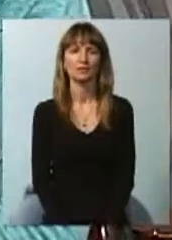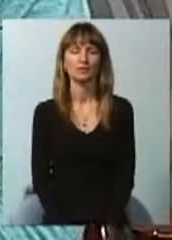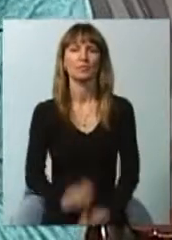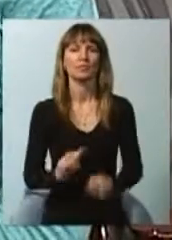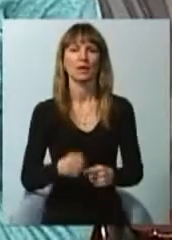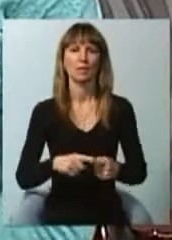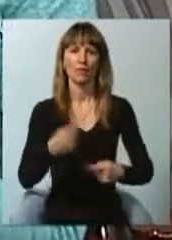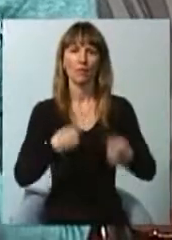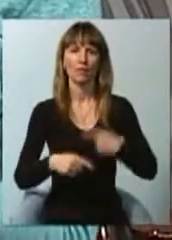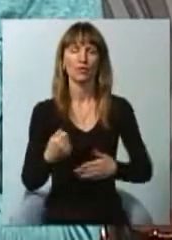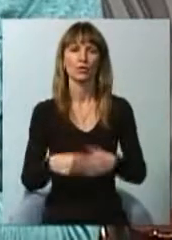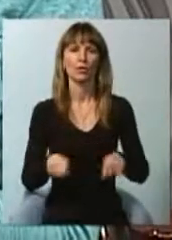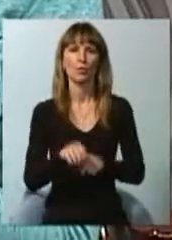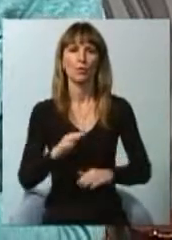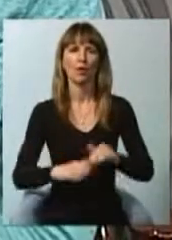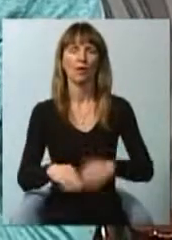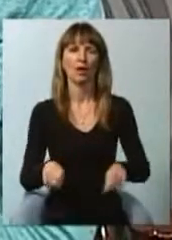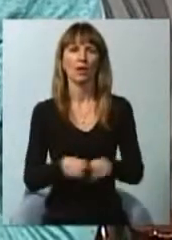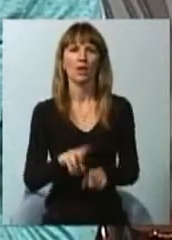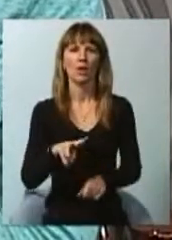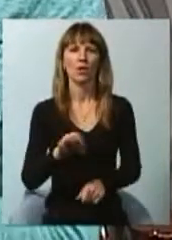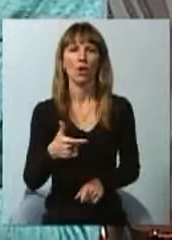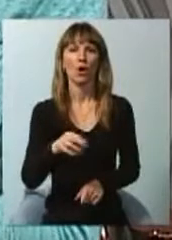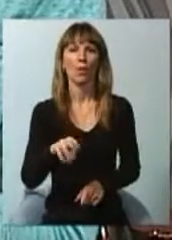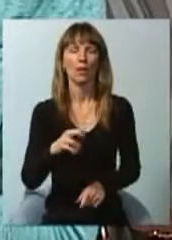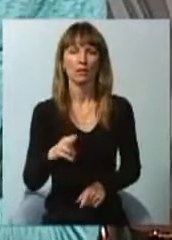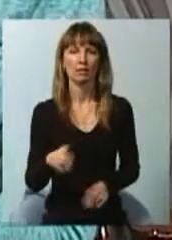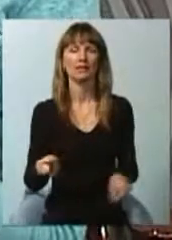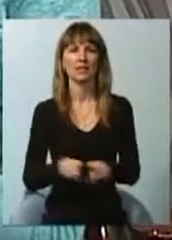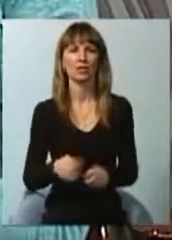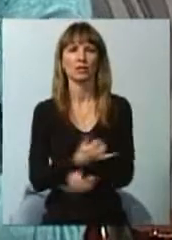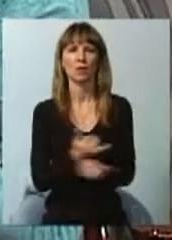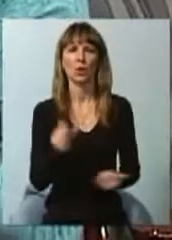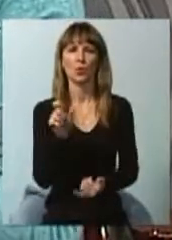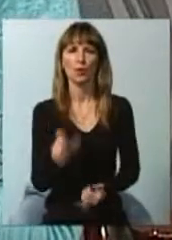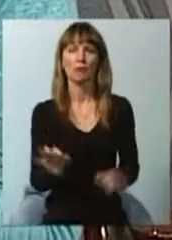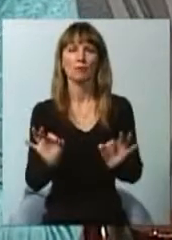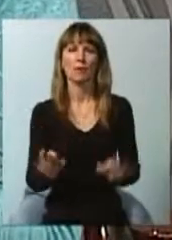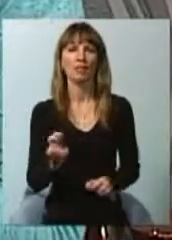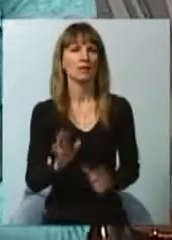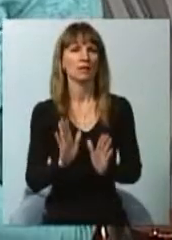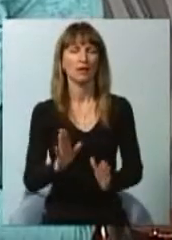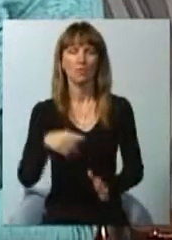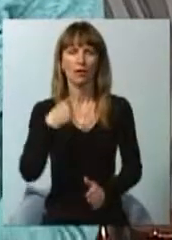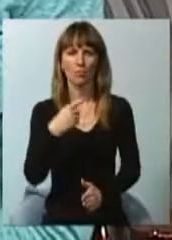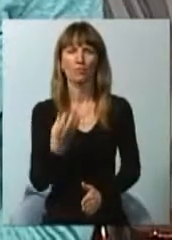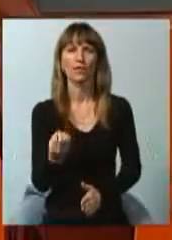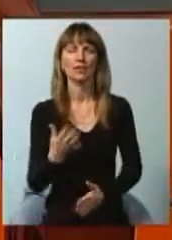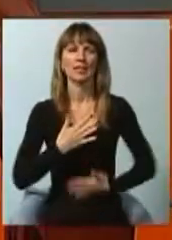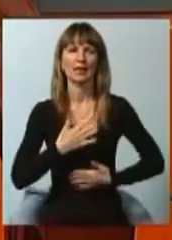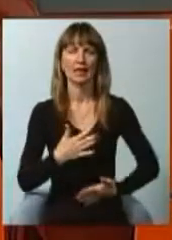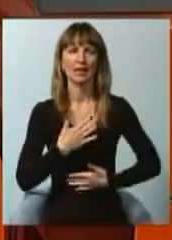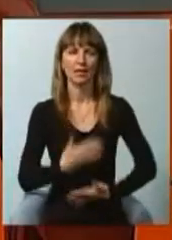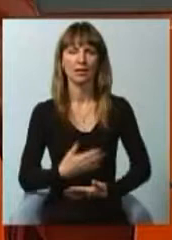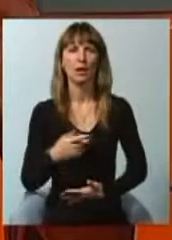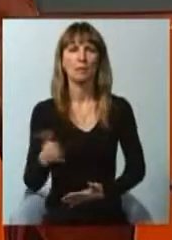Тож, повернімося до такої професії, як логопеда. Він також забезпечує людині правильну не тільки вимову, але й ще дихання. Бо